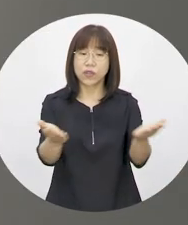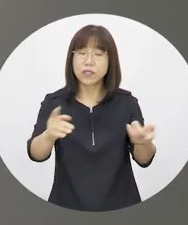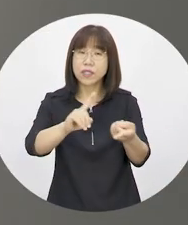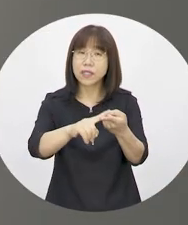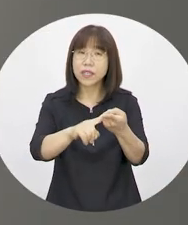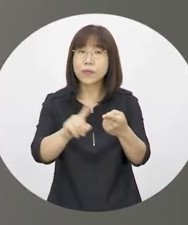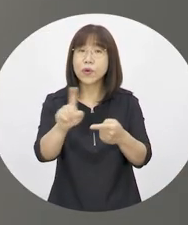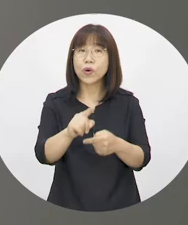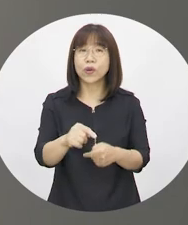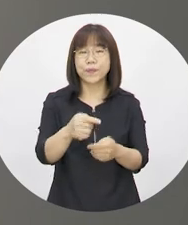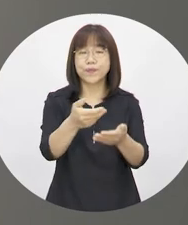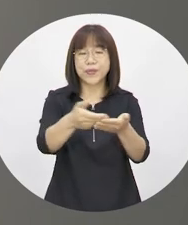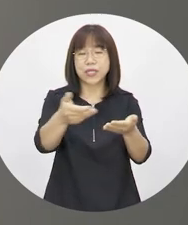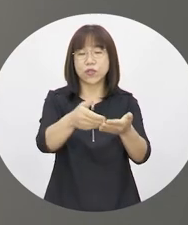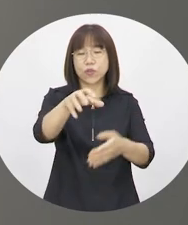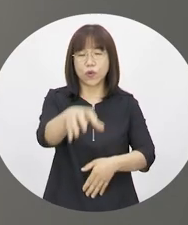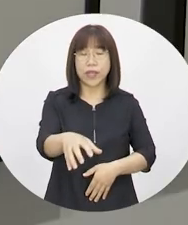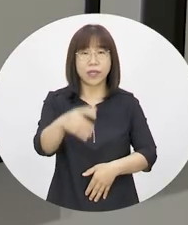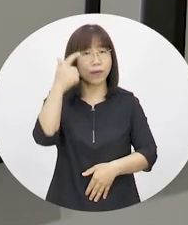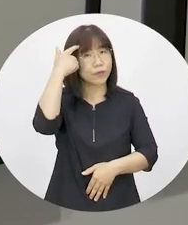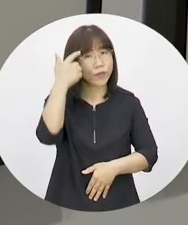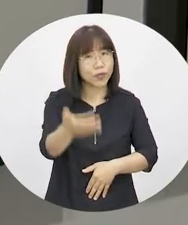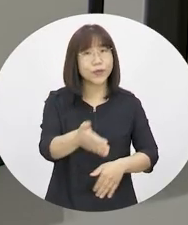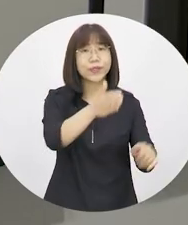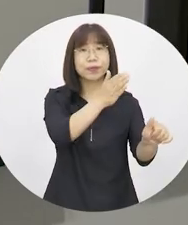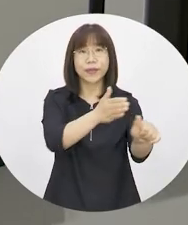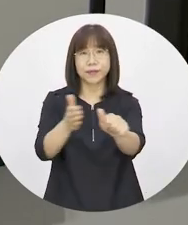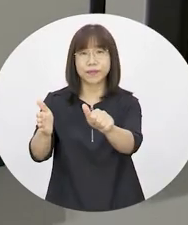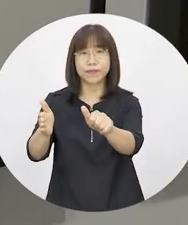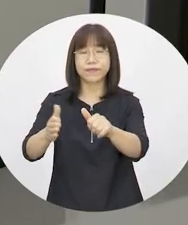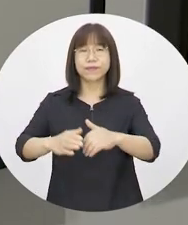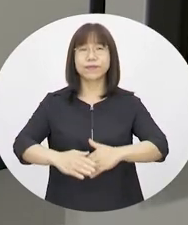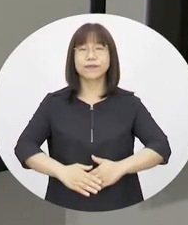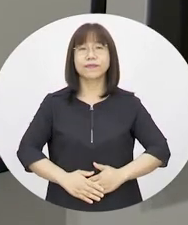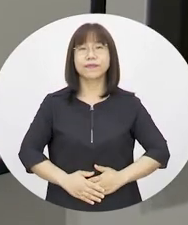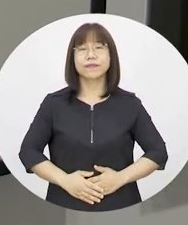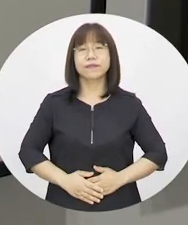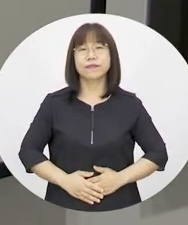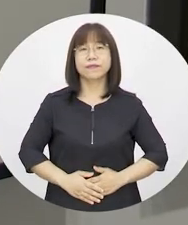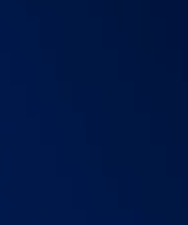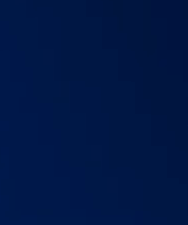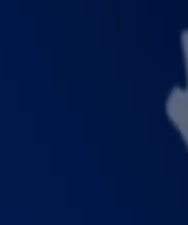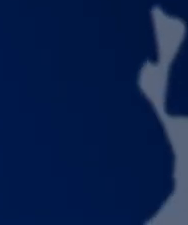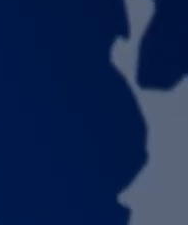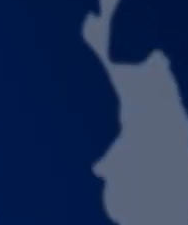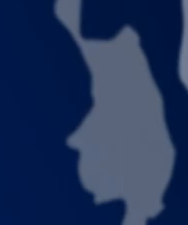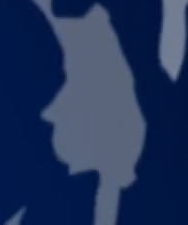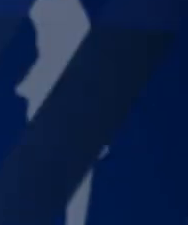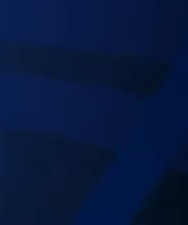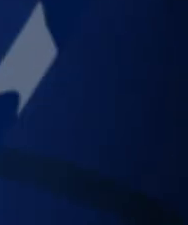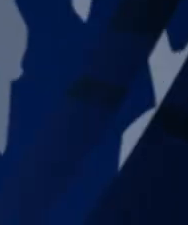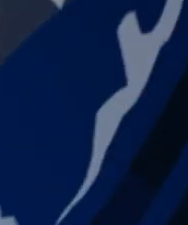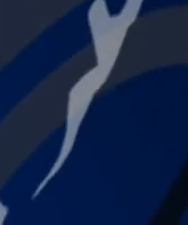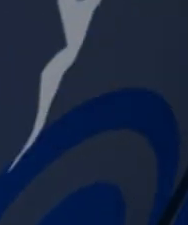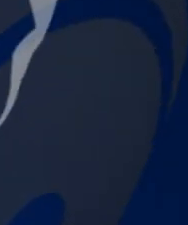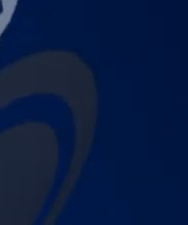기타 전시에 대한 자세한 사항은 겸재정선 미술관으로 문의하면 됩니다.